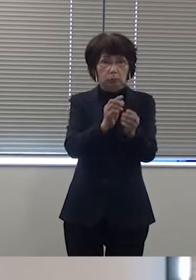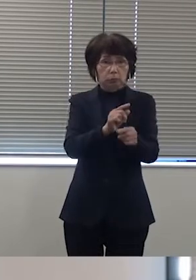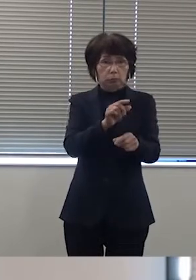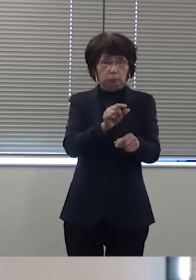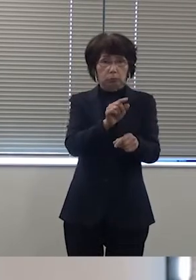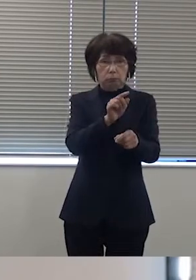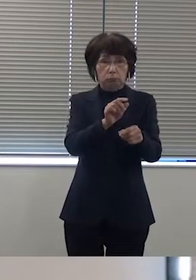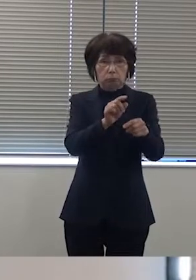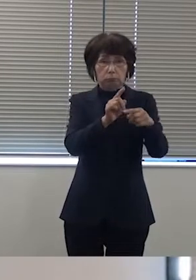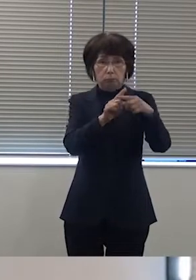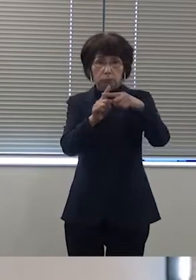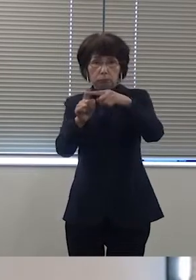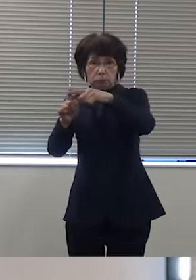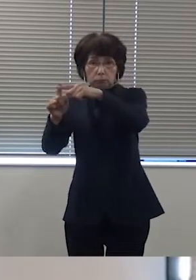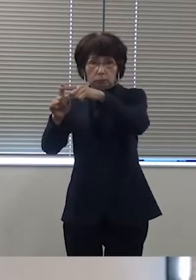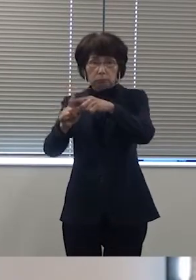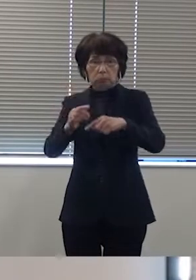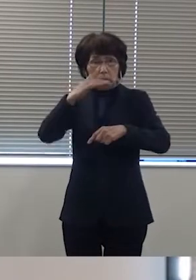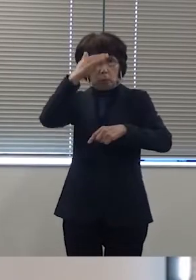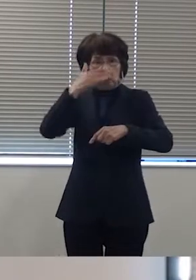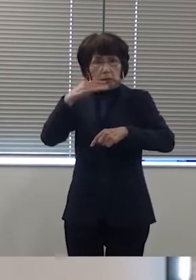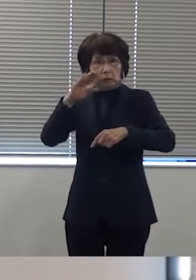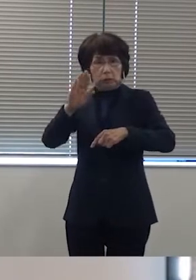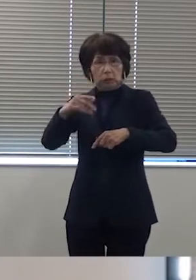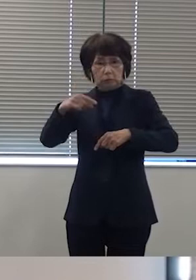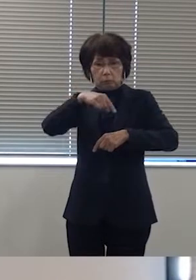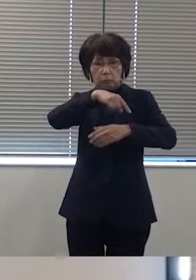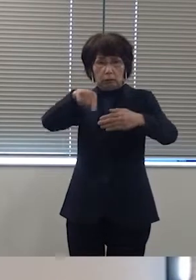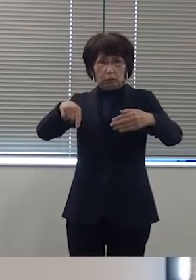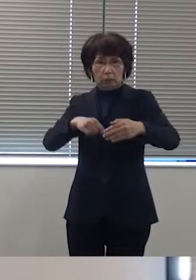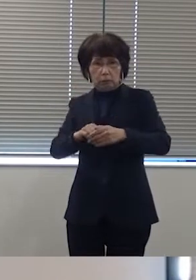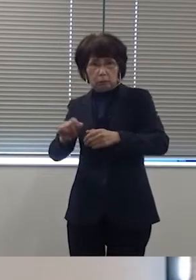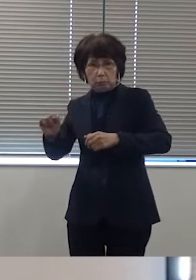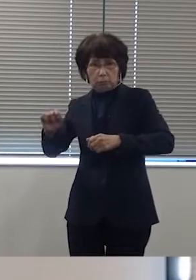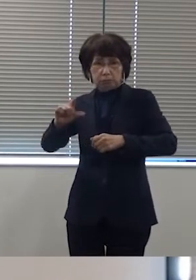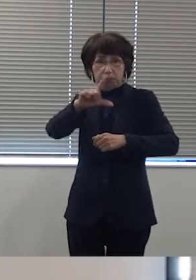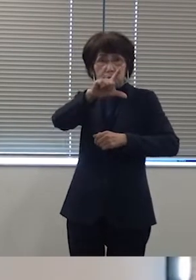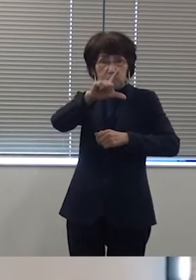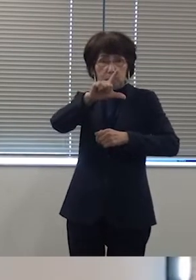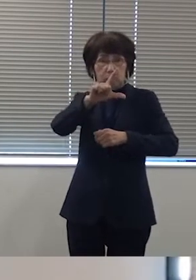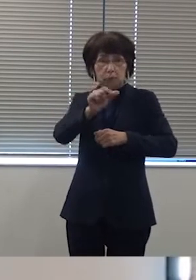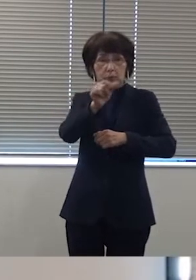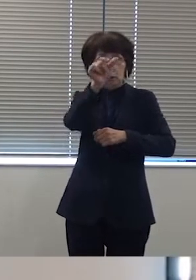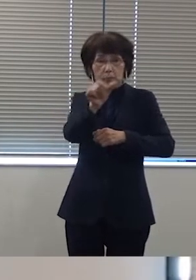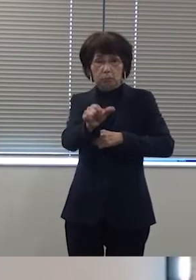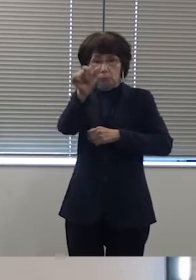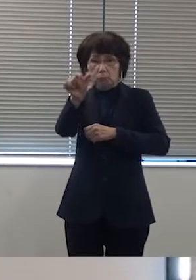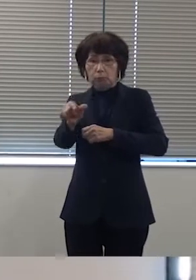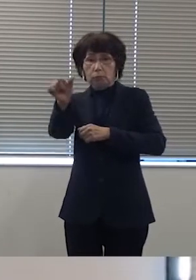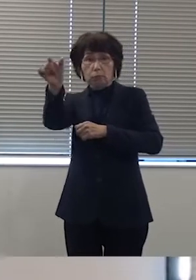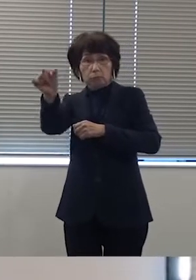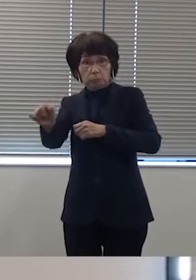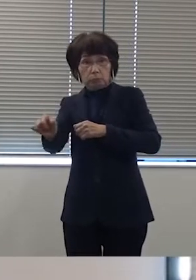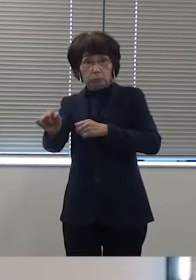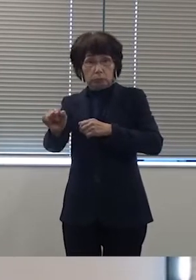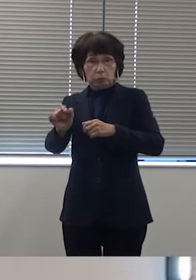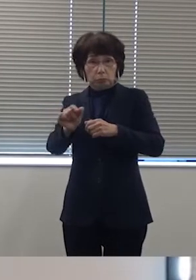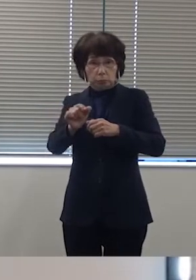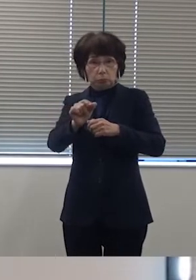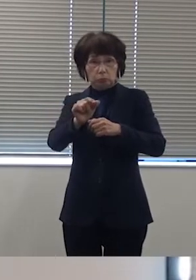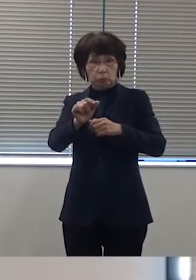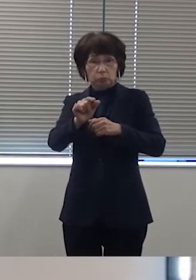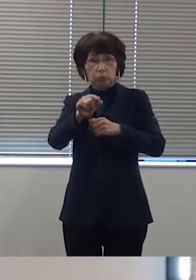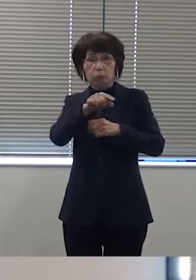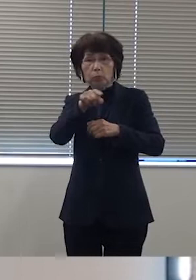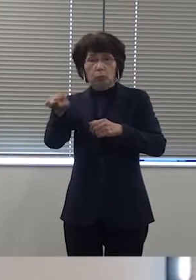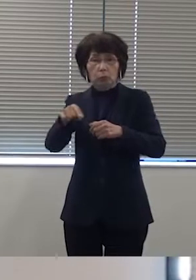まあ、非常に高知県内で急増しておりまして、縦書きの棒グラフを見ていただいても分かりますように、ま